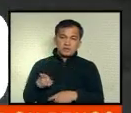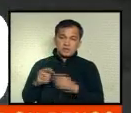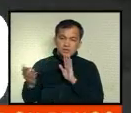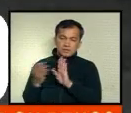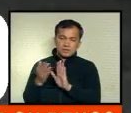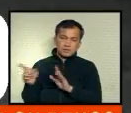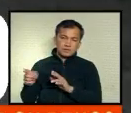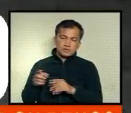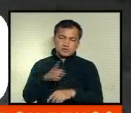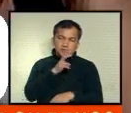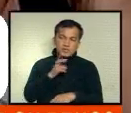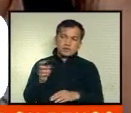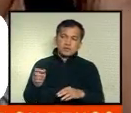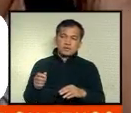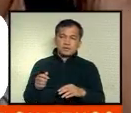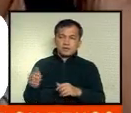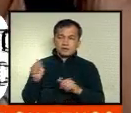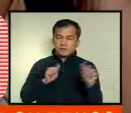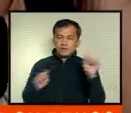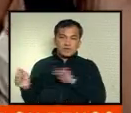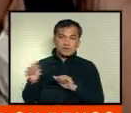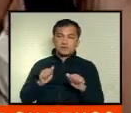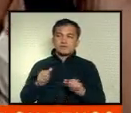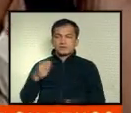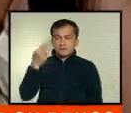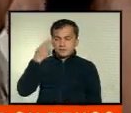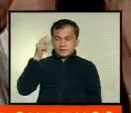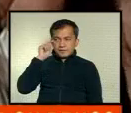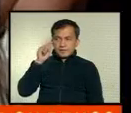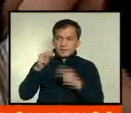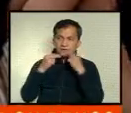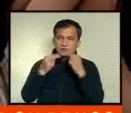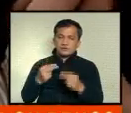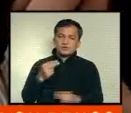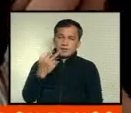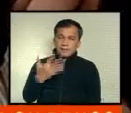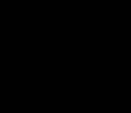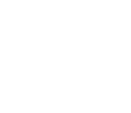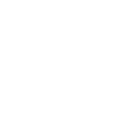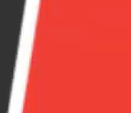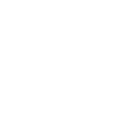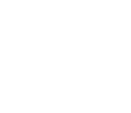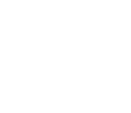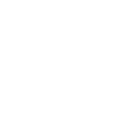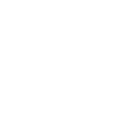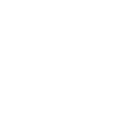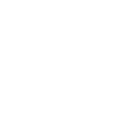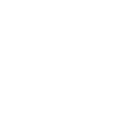kaharapin ng mga suspect. Umaaksyon, Hannibal Talete, News 5.